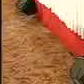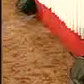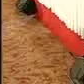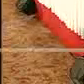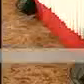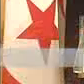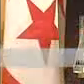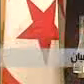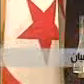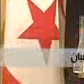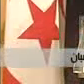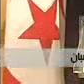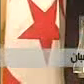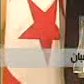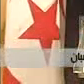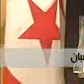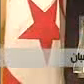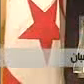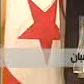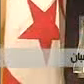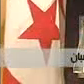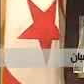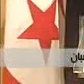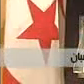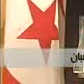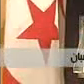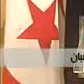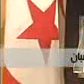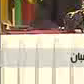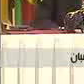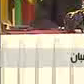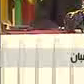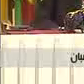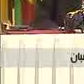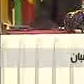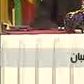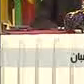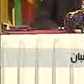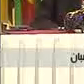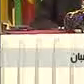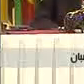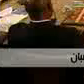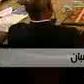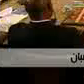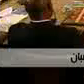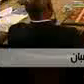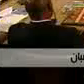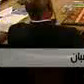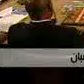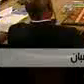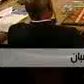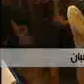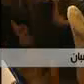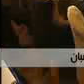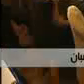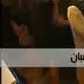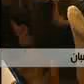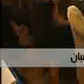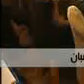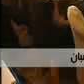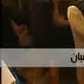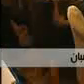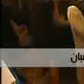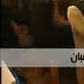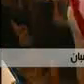في افتتاح مؤتمر منظمة الأغذية والزراعة الإقليمي بتونس إعلان جملة من الحوافز لفائدة الباعثين الشبان.